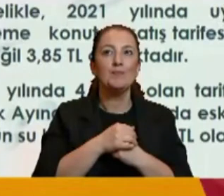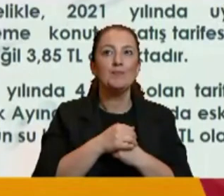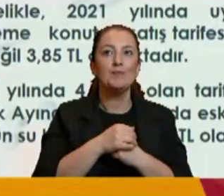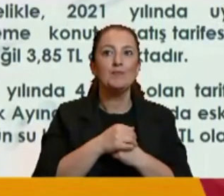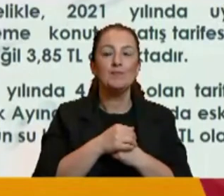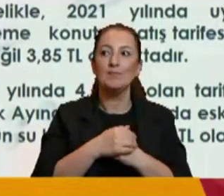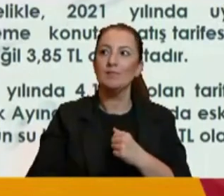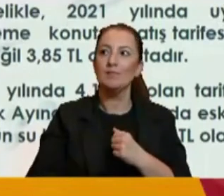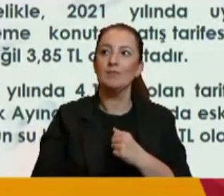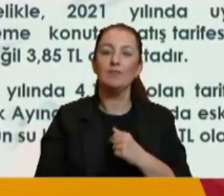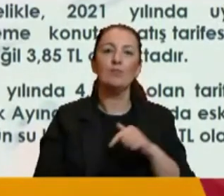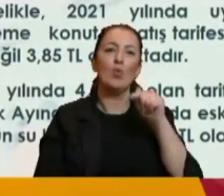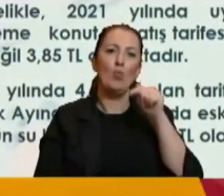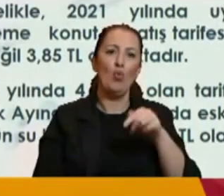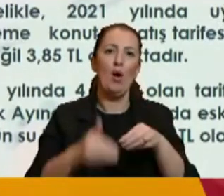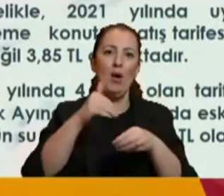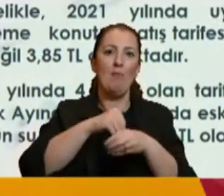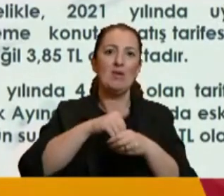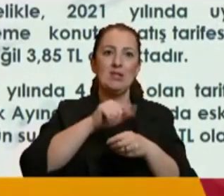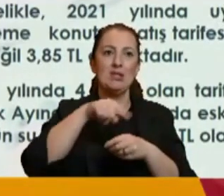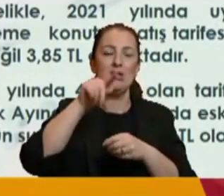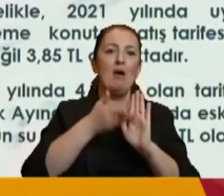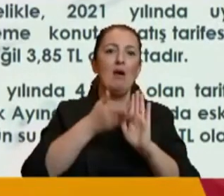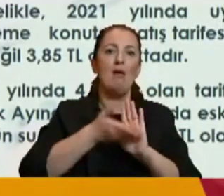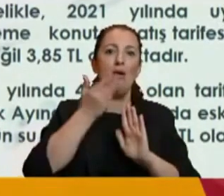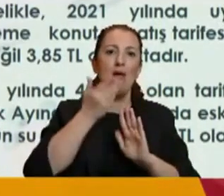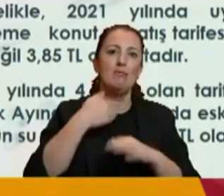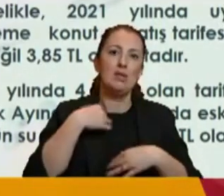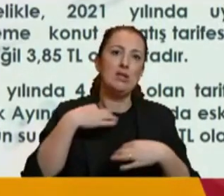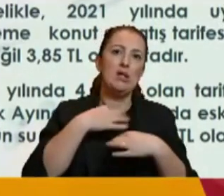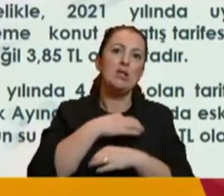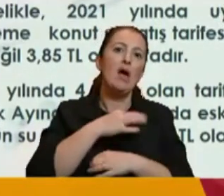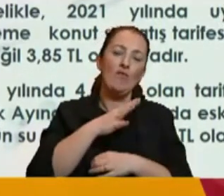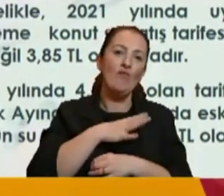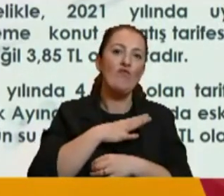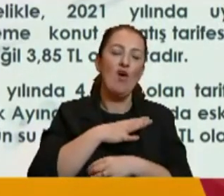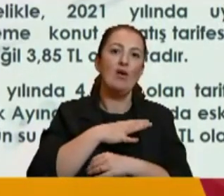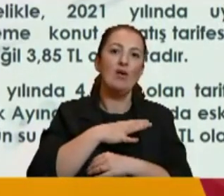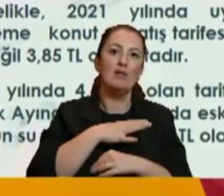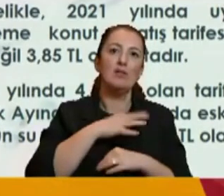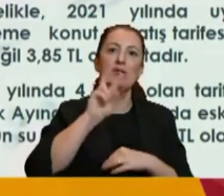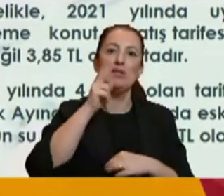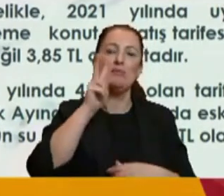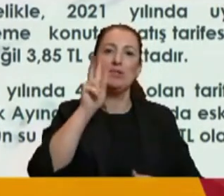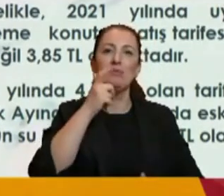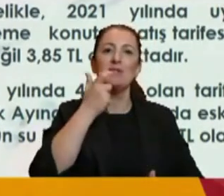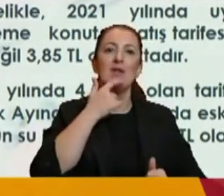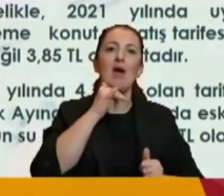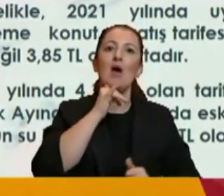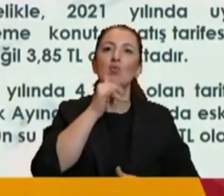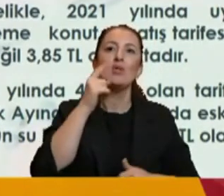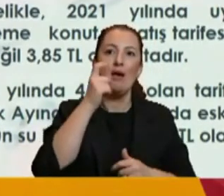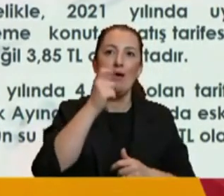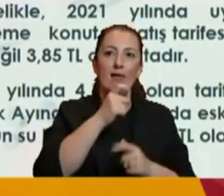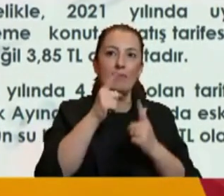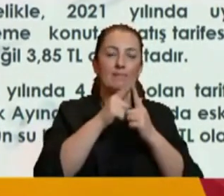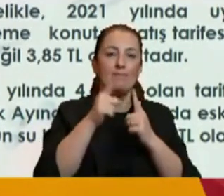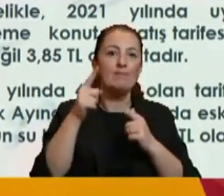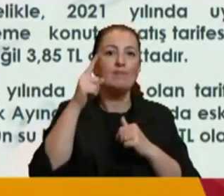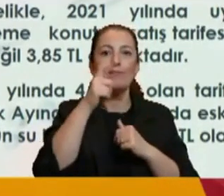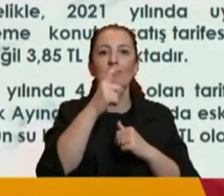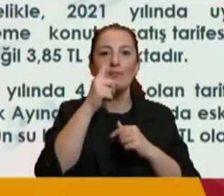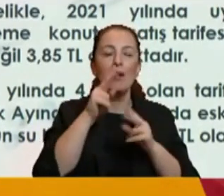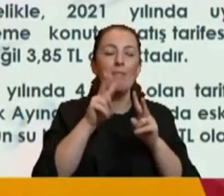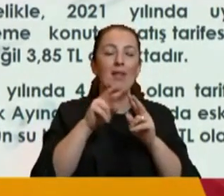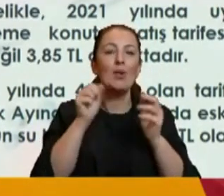Bu meclis kaldırdı yani saygım var Buna 2020 yılı Ağustos ayından itibaren aylık bir